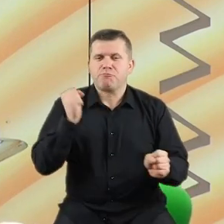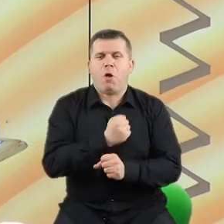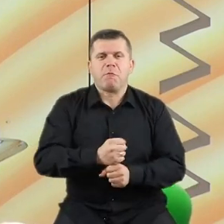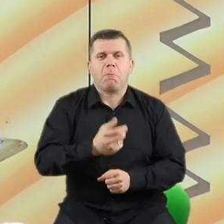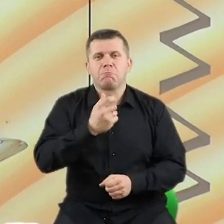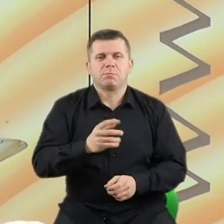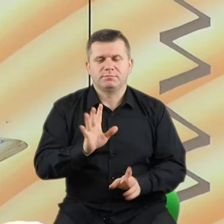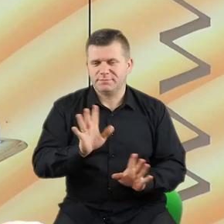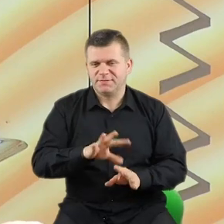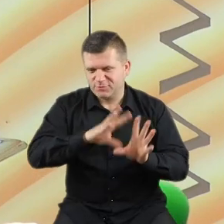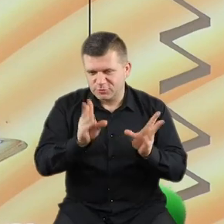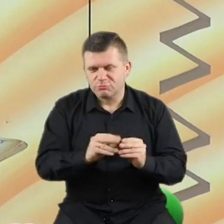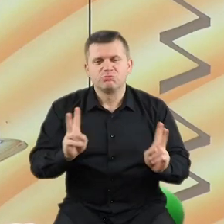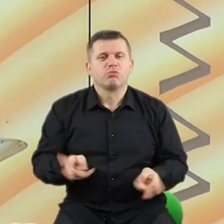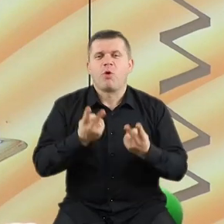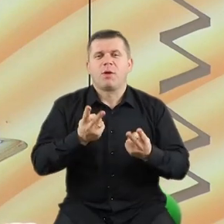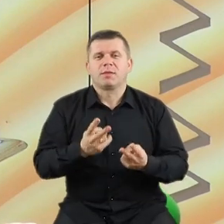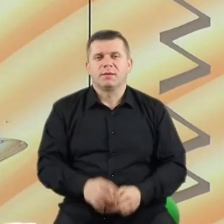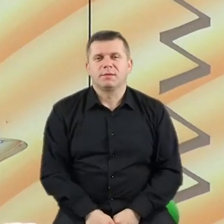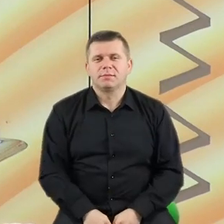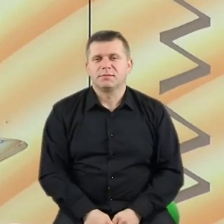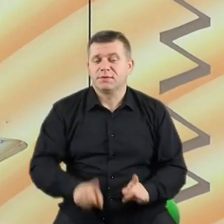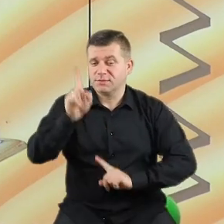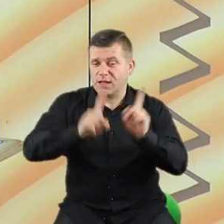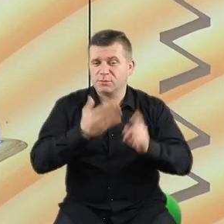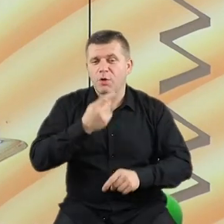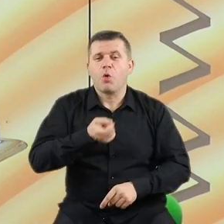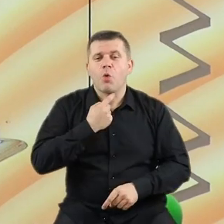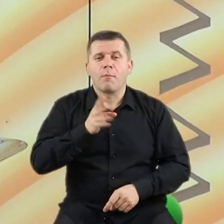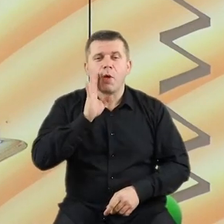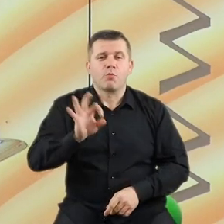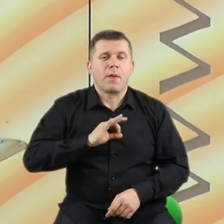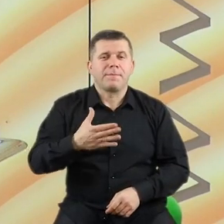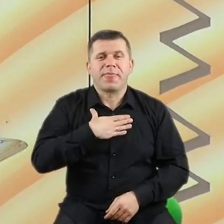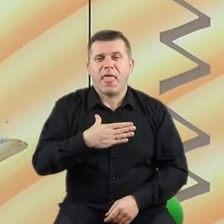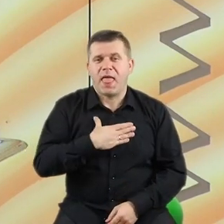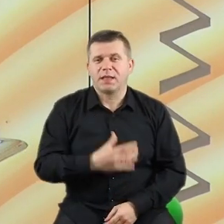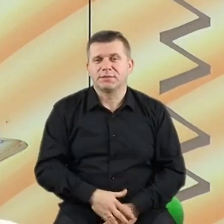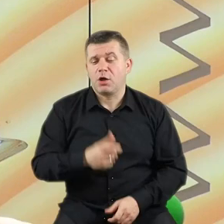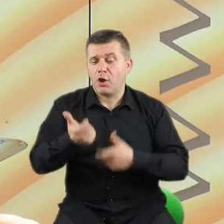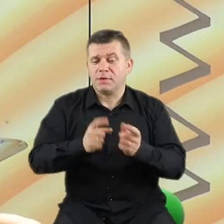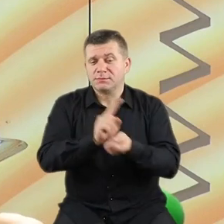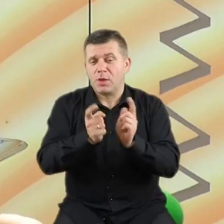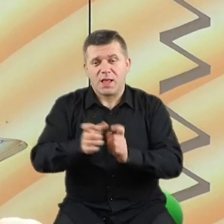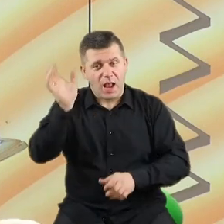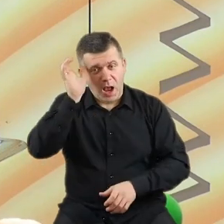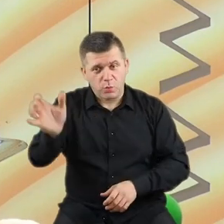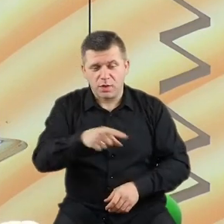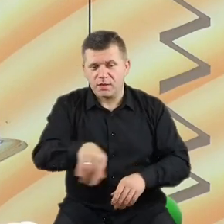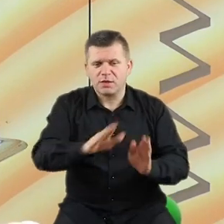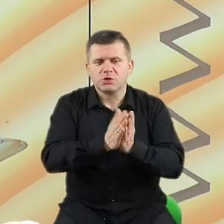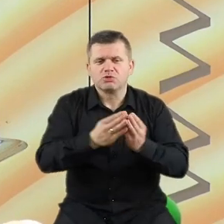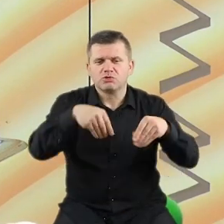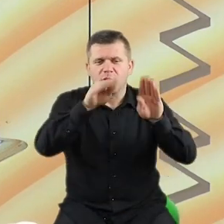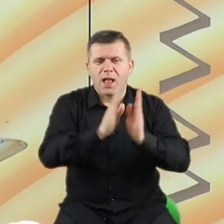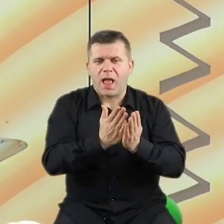zamierzam być poważna. A wszystko się wzięło od tego, że czasami mówię głosem mojego psa i czasami jak prowadzę spotkanie autorskie w takiej księgarni Smak